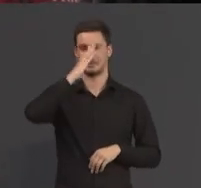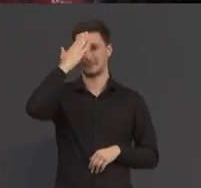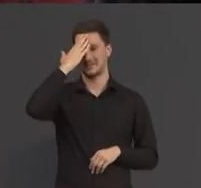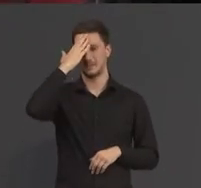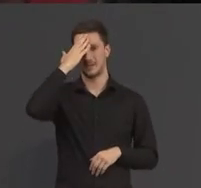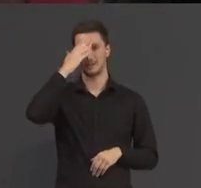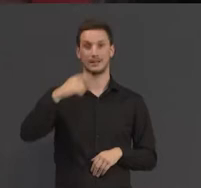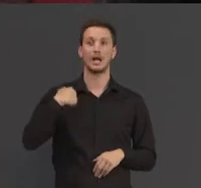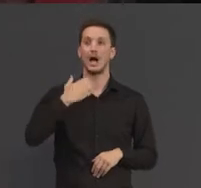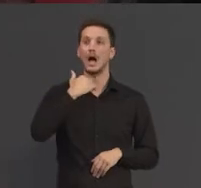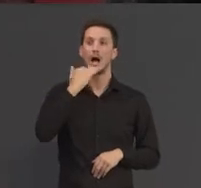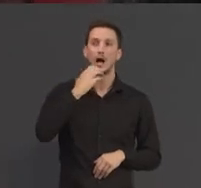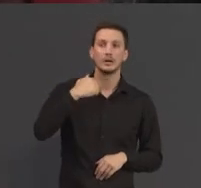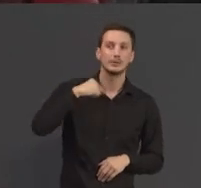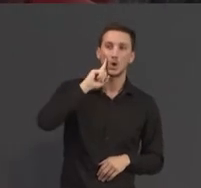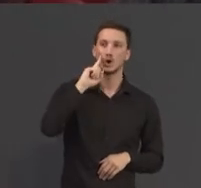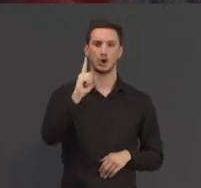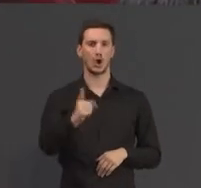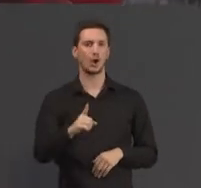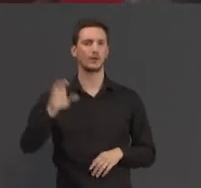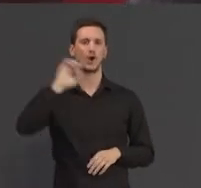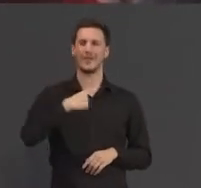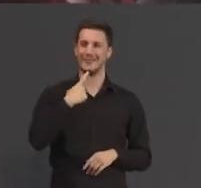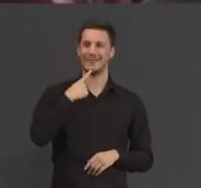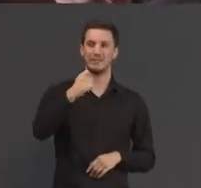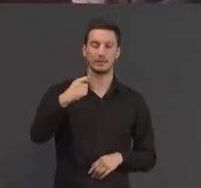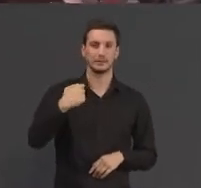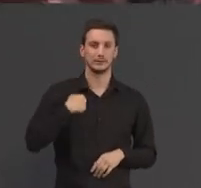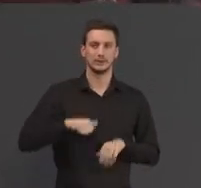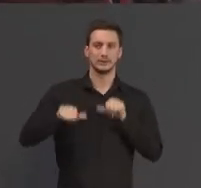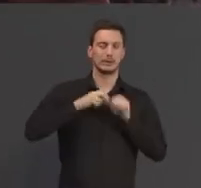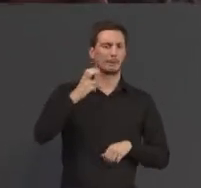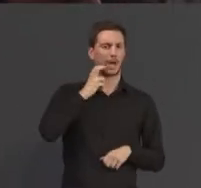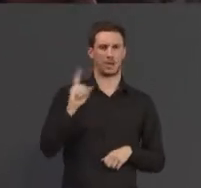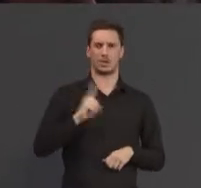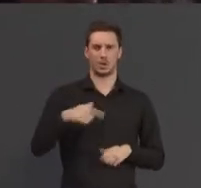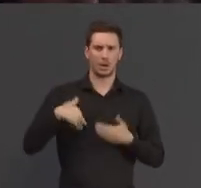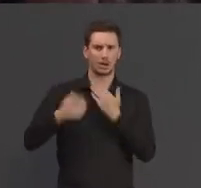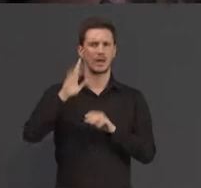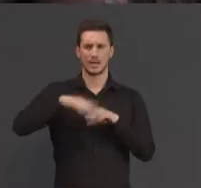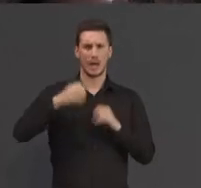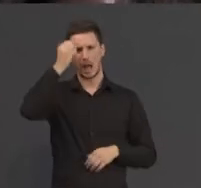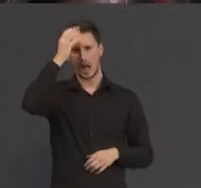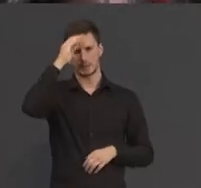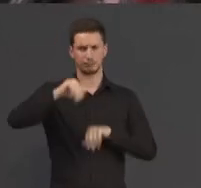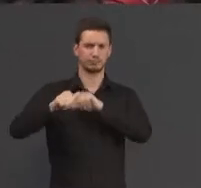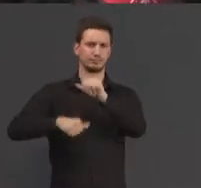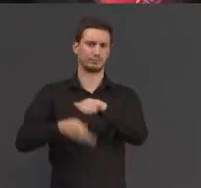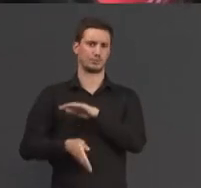allò desconegut o difícil no us tiri enrere. Al final n'aprendreu i tirareu